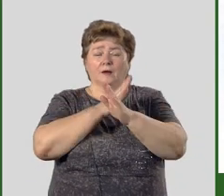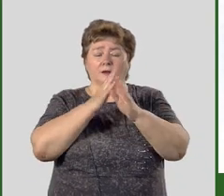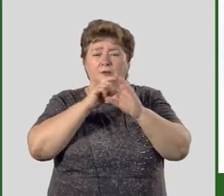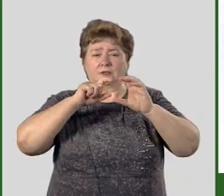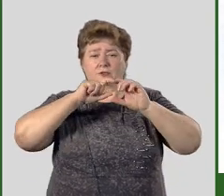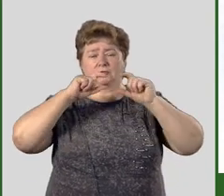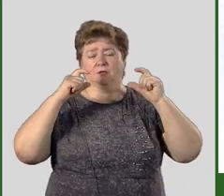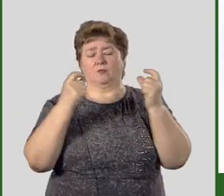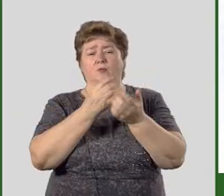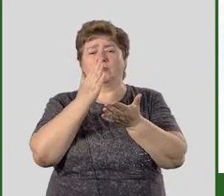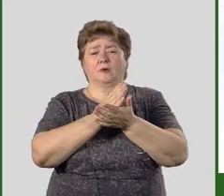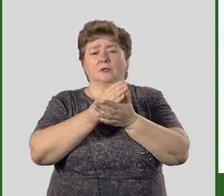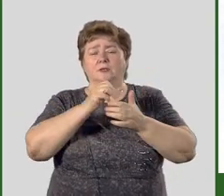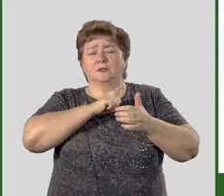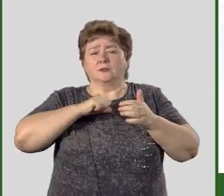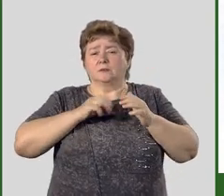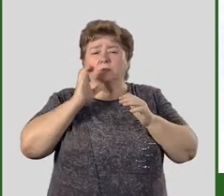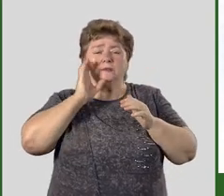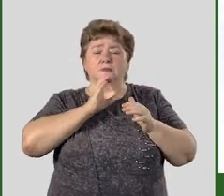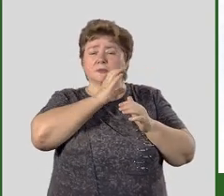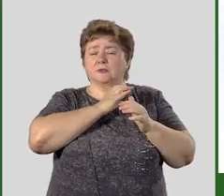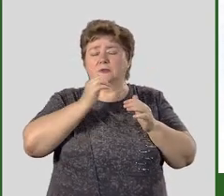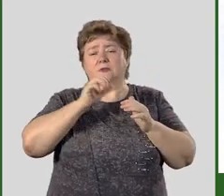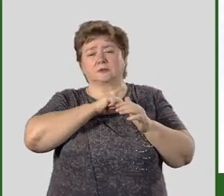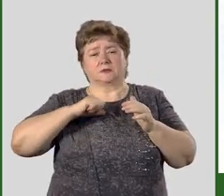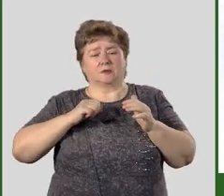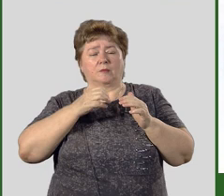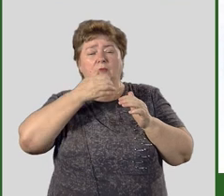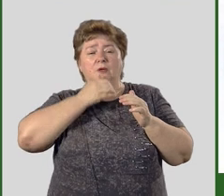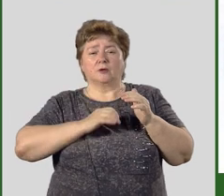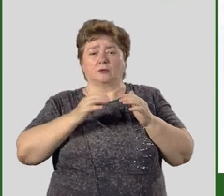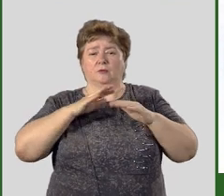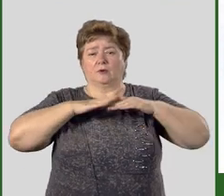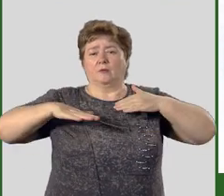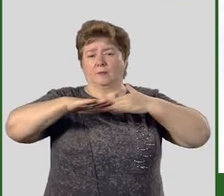Климатический пояс расположен на самом севере и на самом юге материка.